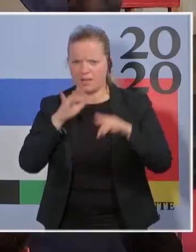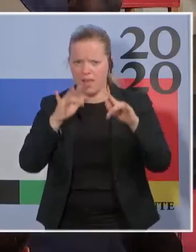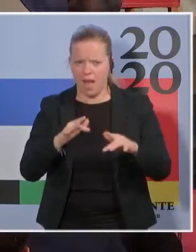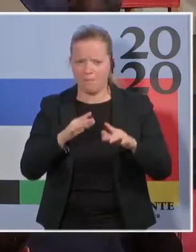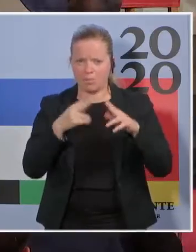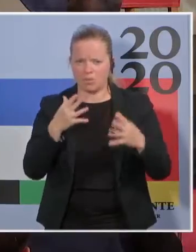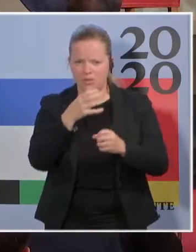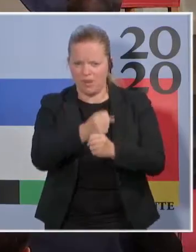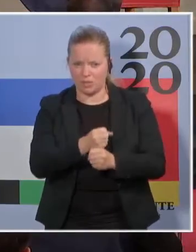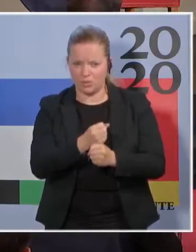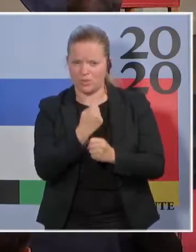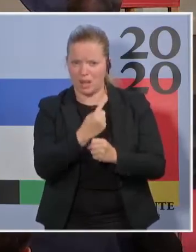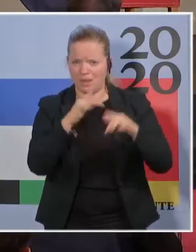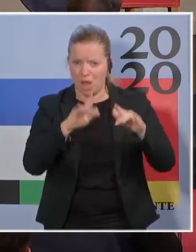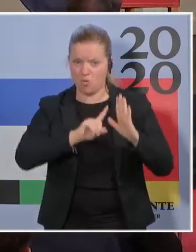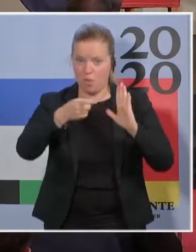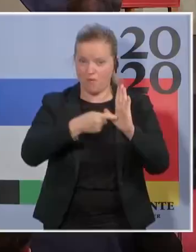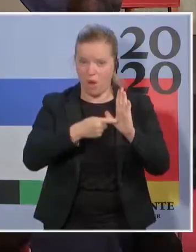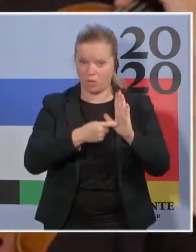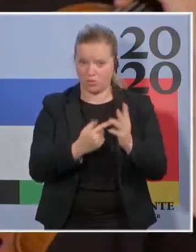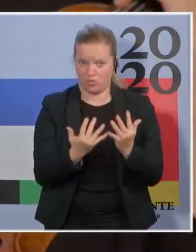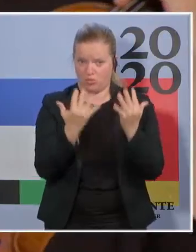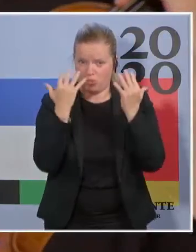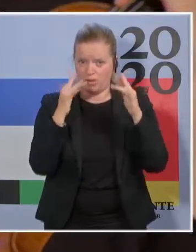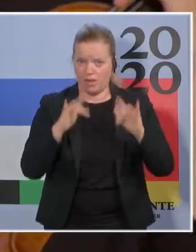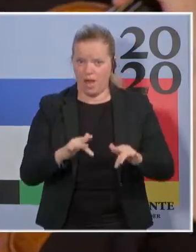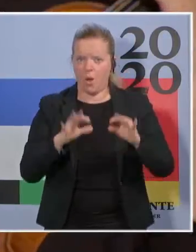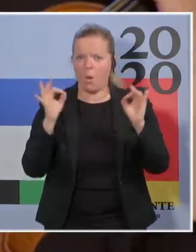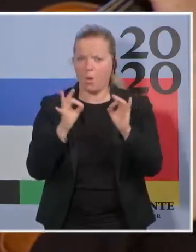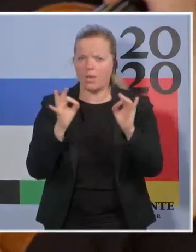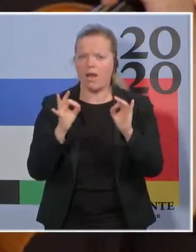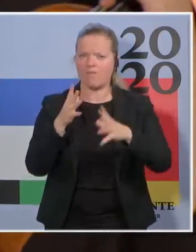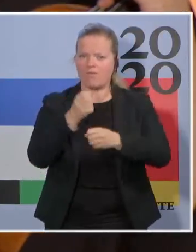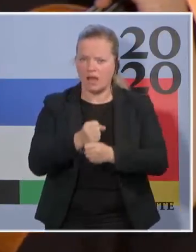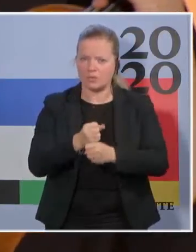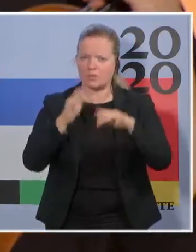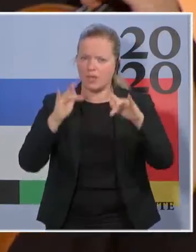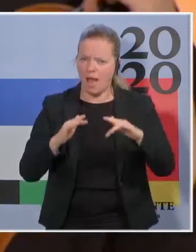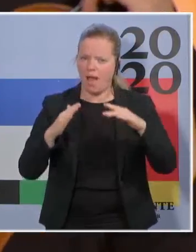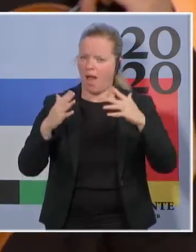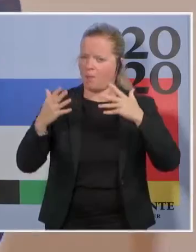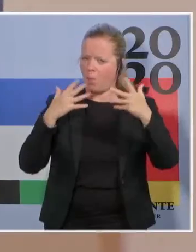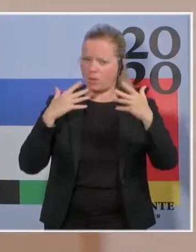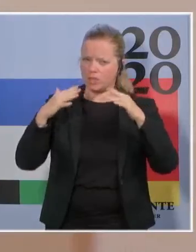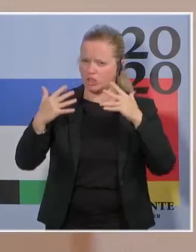wenn ich gar Überforderung oder anders gefragt, wie harmonisch ist unsere Verfassung noch in ihrem 100. Jahr?